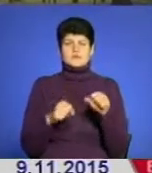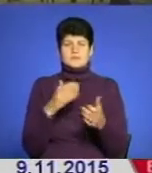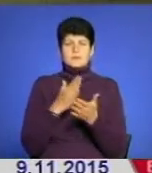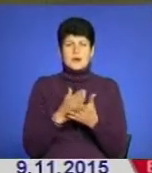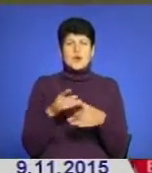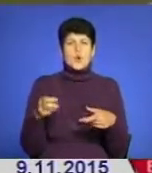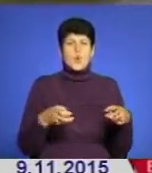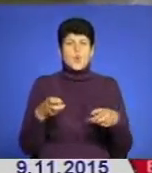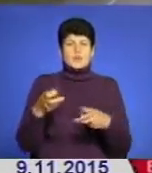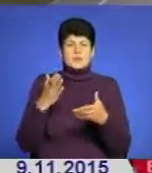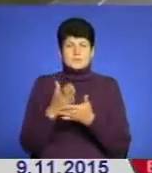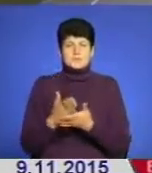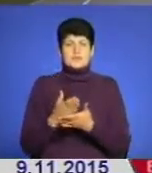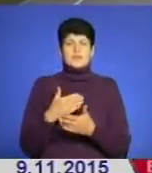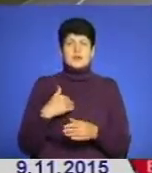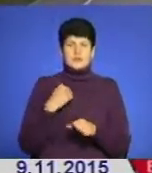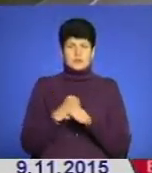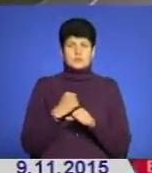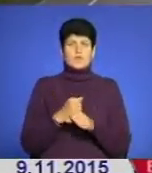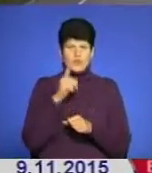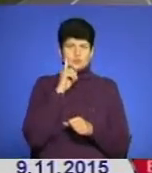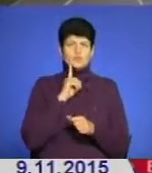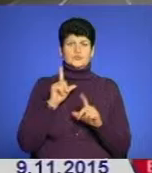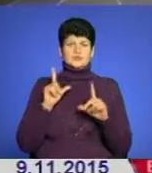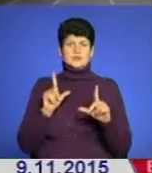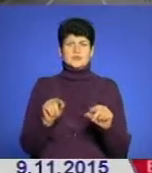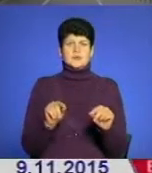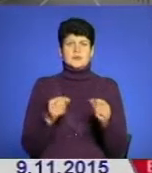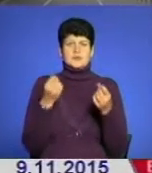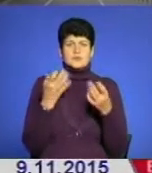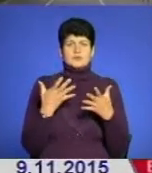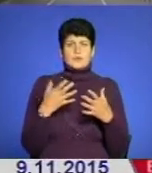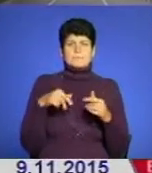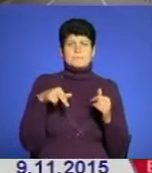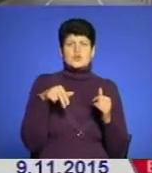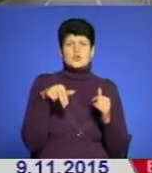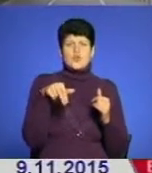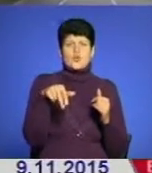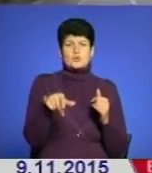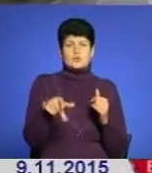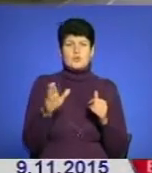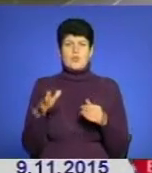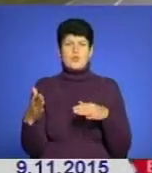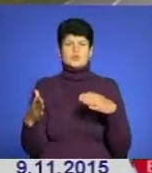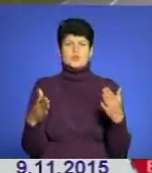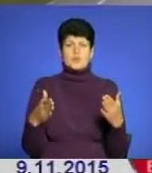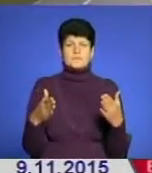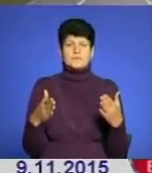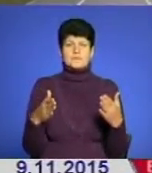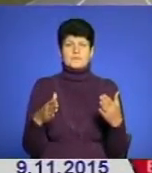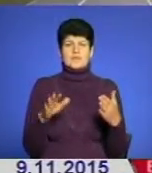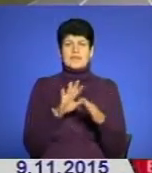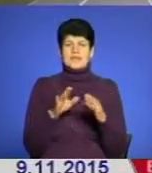ролики. Був я тут, і досить удобно на ній кататися. Цього пішоходи йдуть по стороні, вже яка не